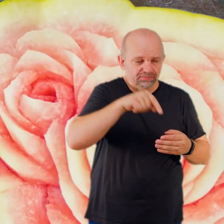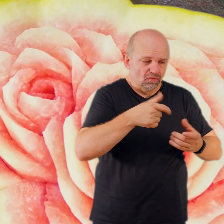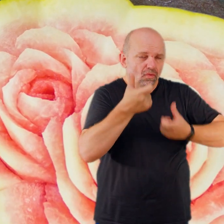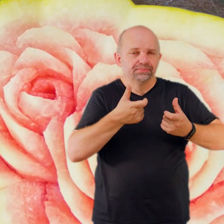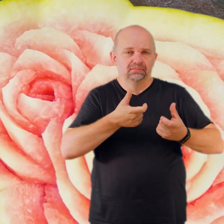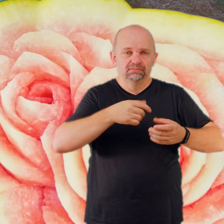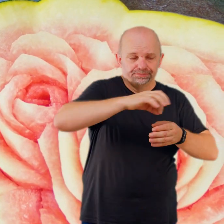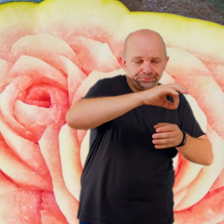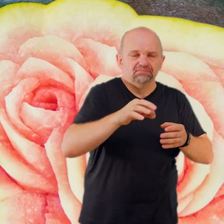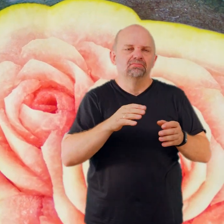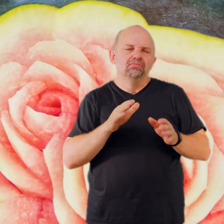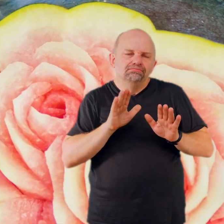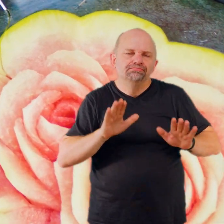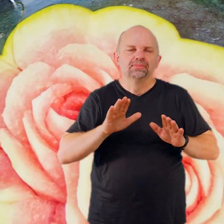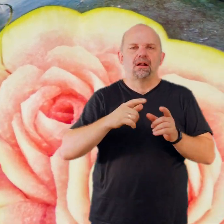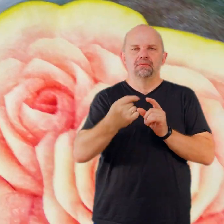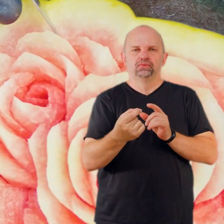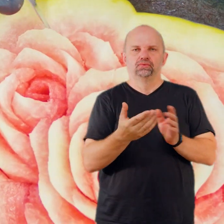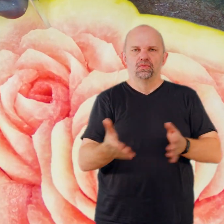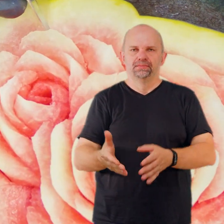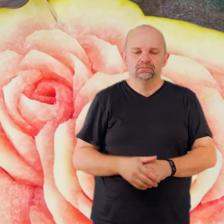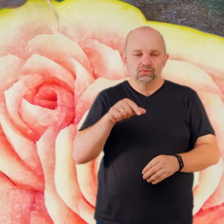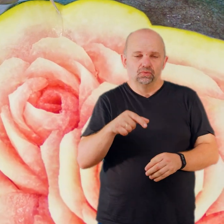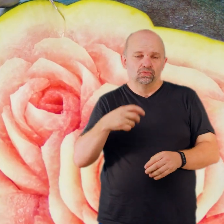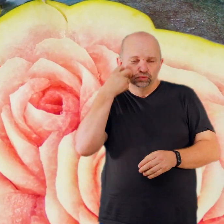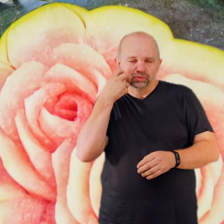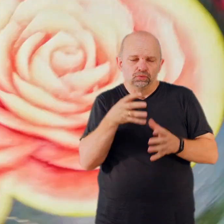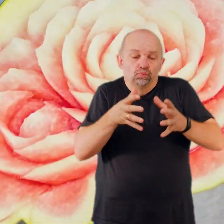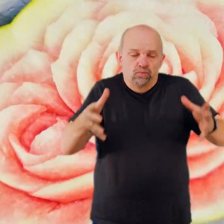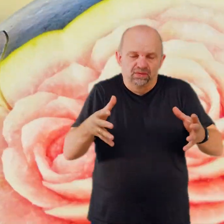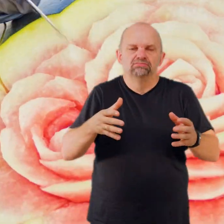Przypieszamy. Do naszej dużej różyczki przygotujemy.